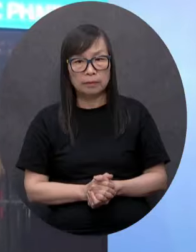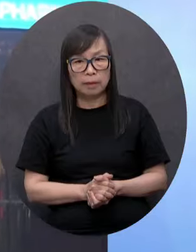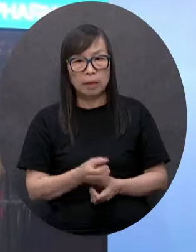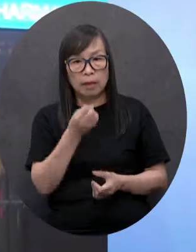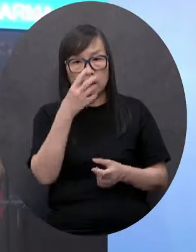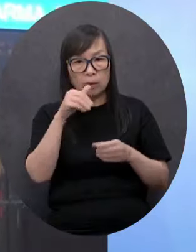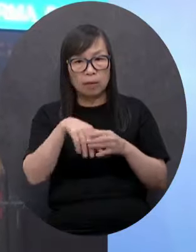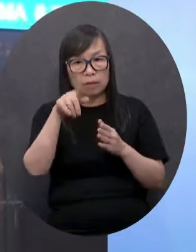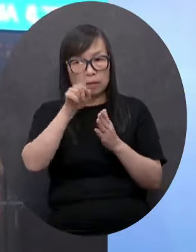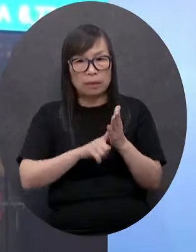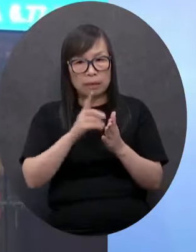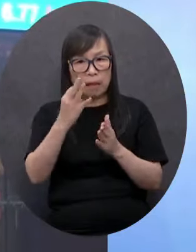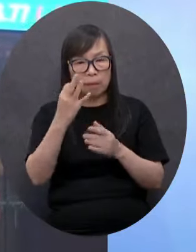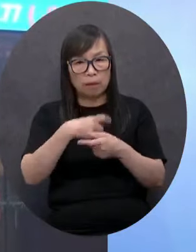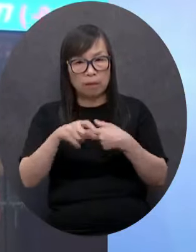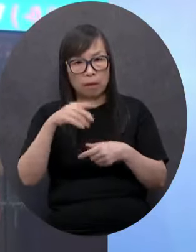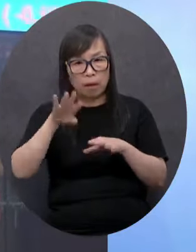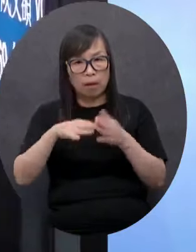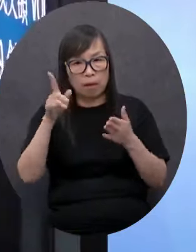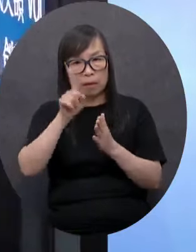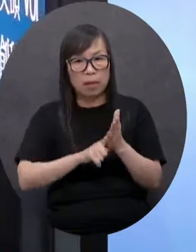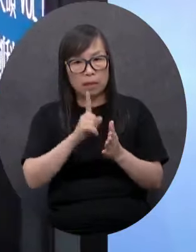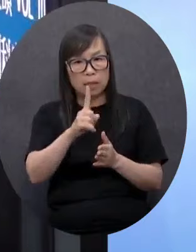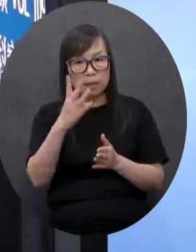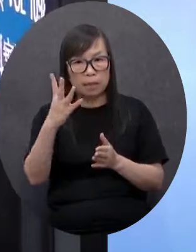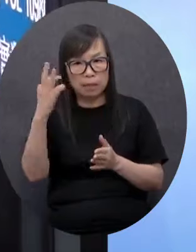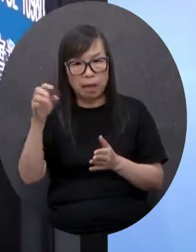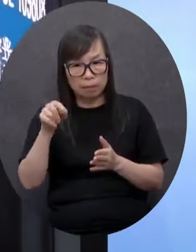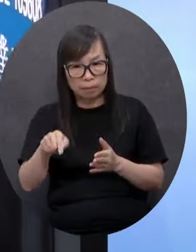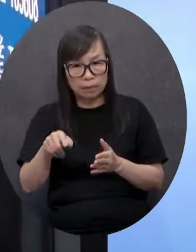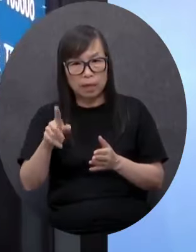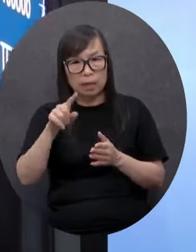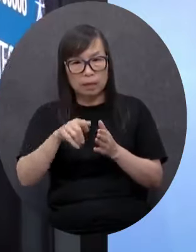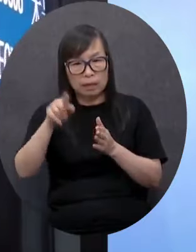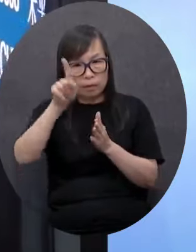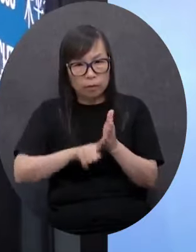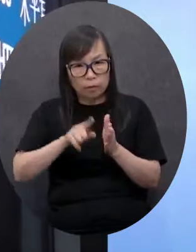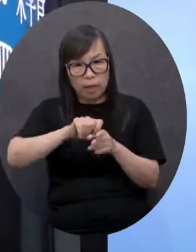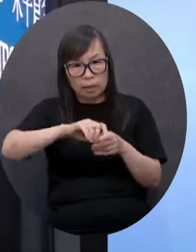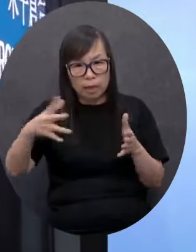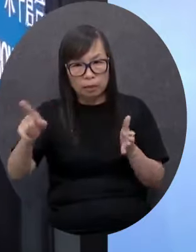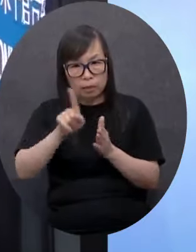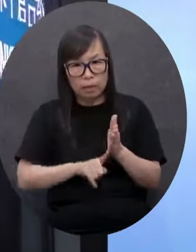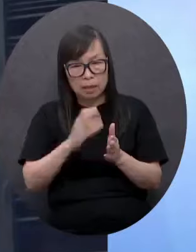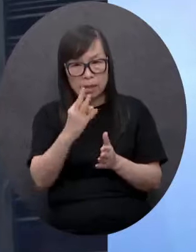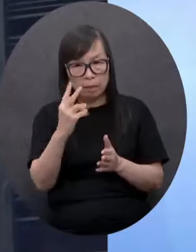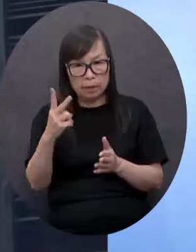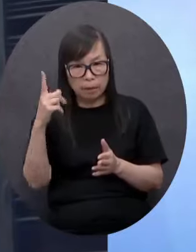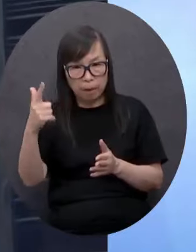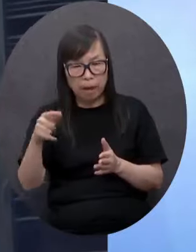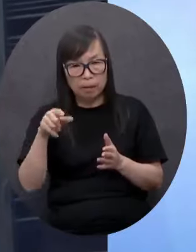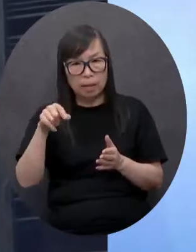港股连跌三个交易日，开市低开143点之后，跌幅扩大，最多跌328点，失